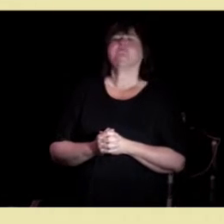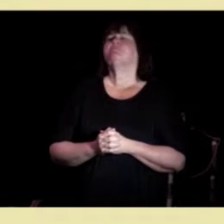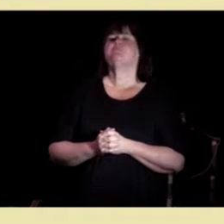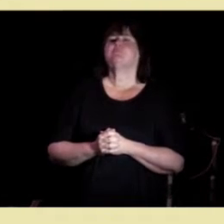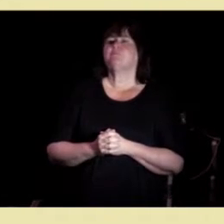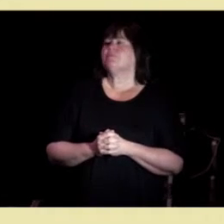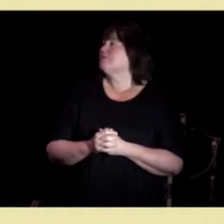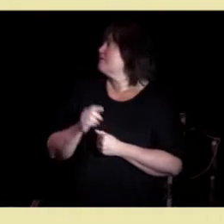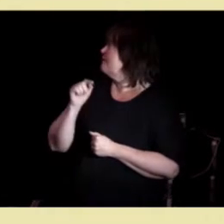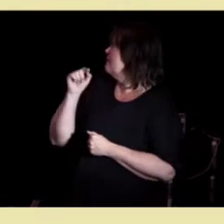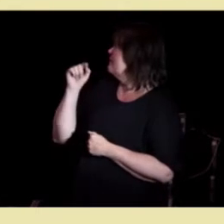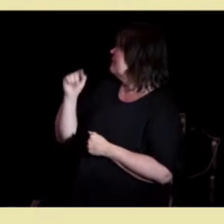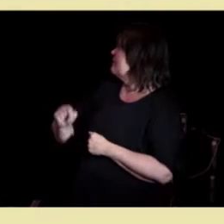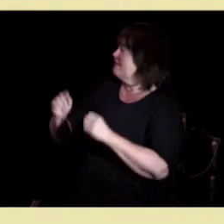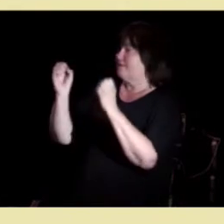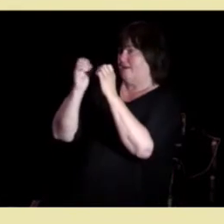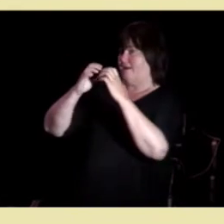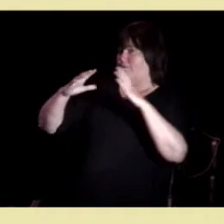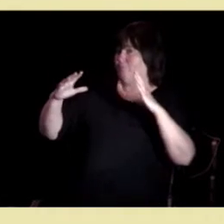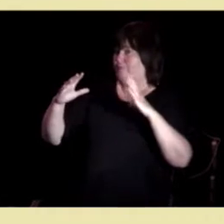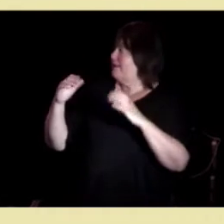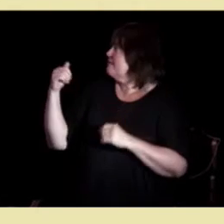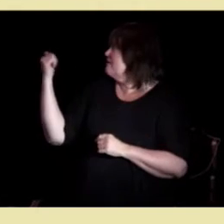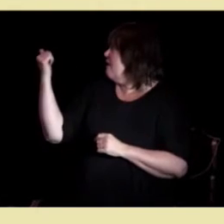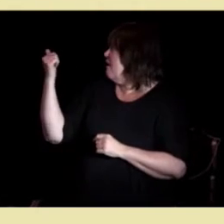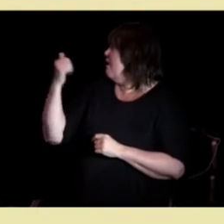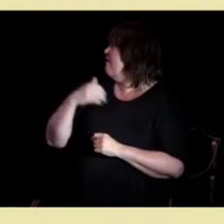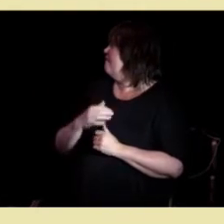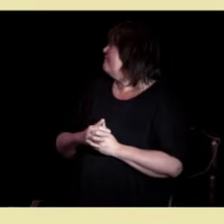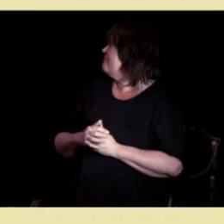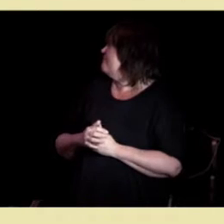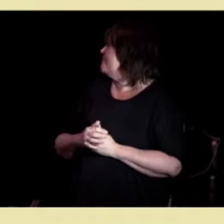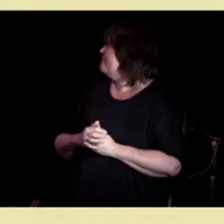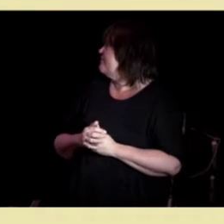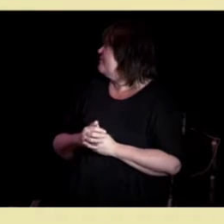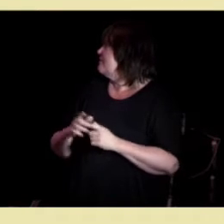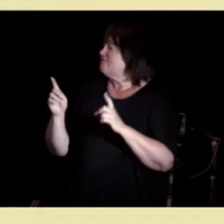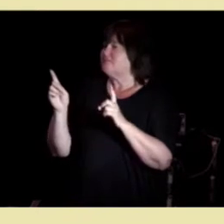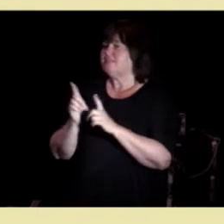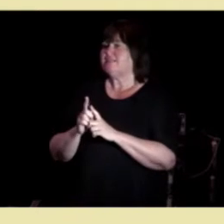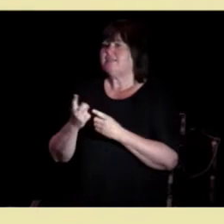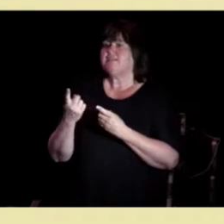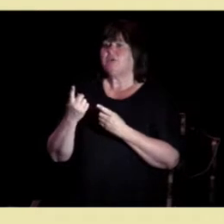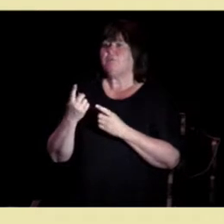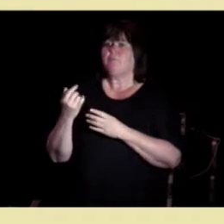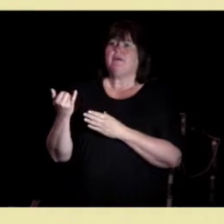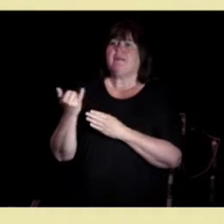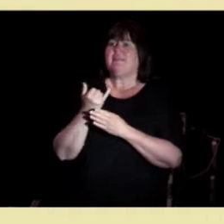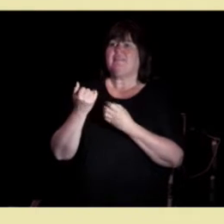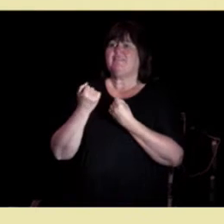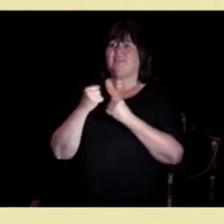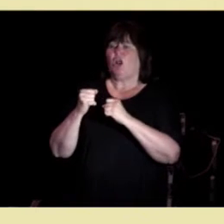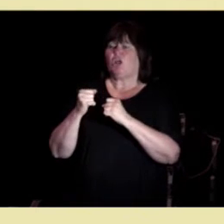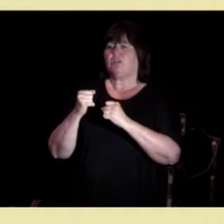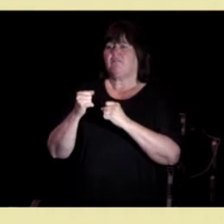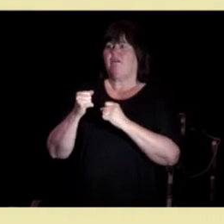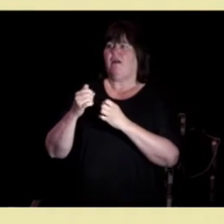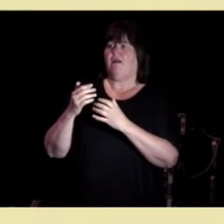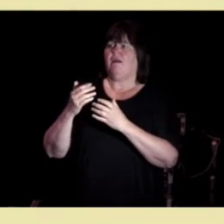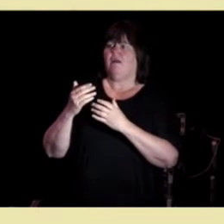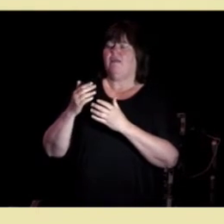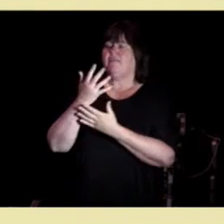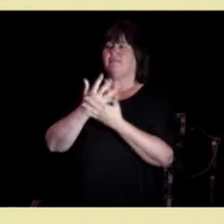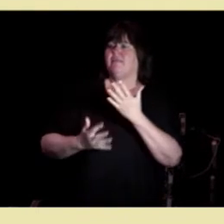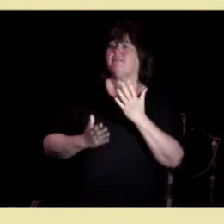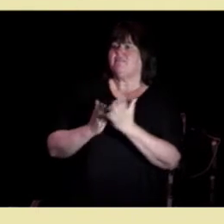Dette er et bilde av slik den interaktive nettversjonen ser ut.